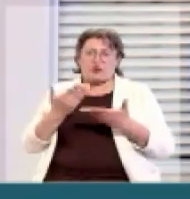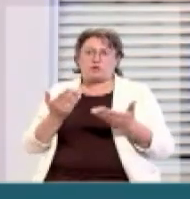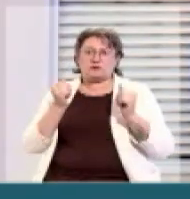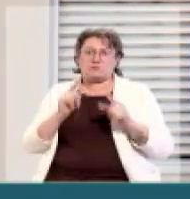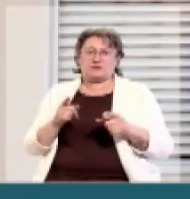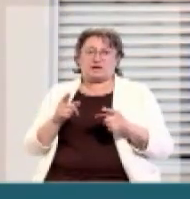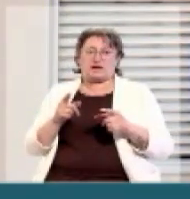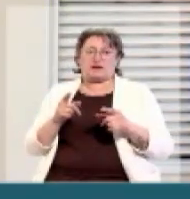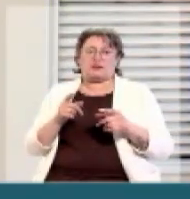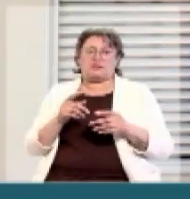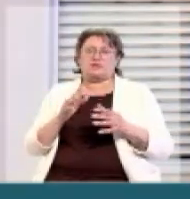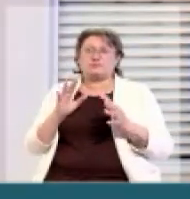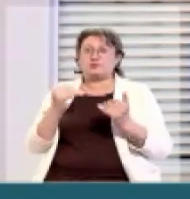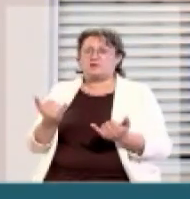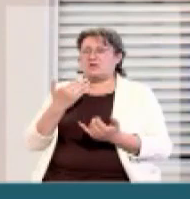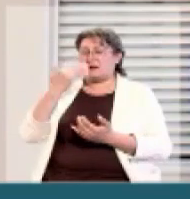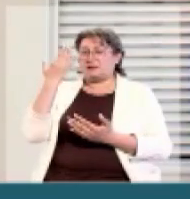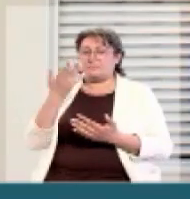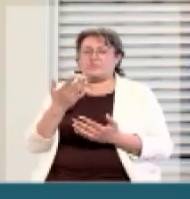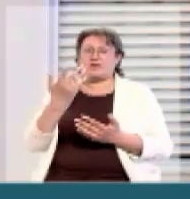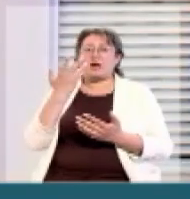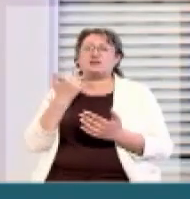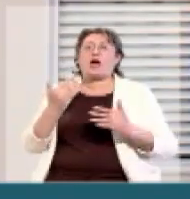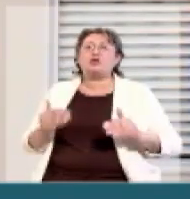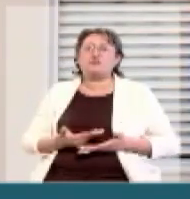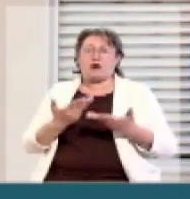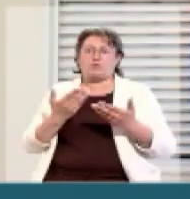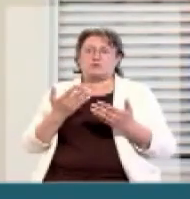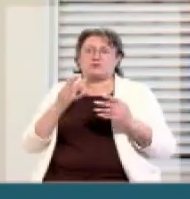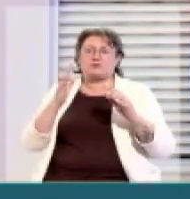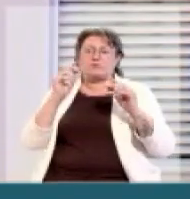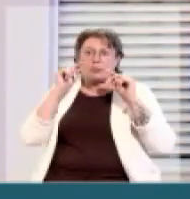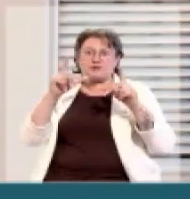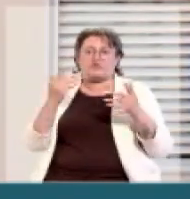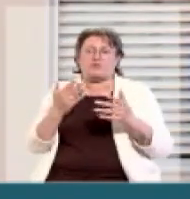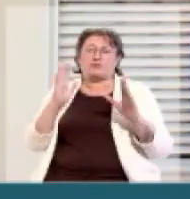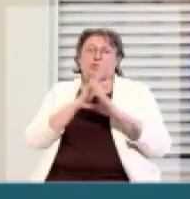в созвучии с наступившим летом. Когда оживают краски? В природе